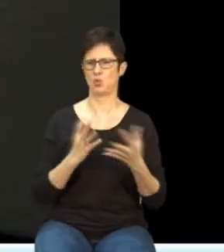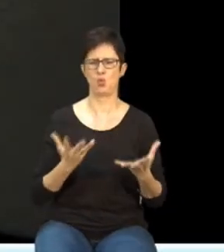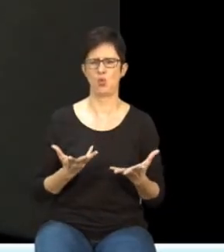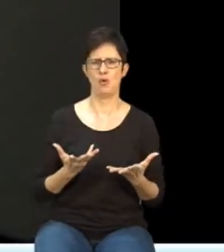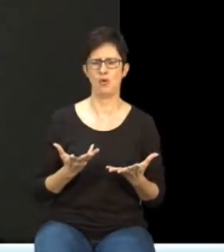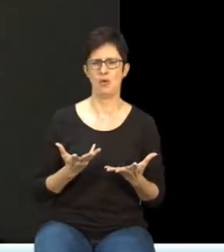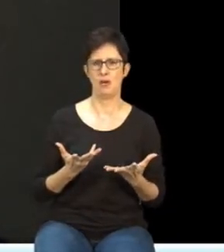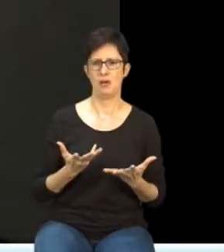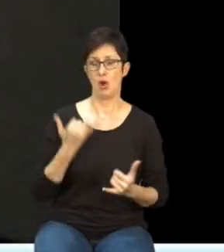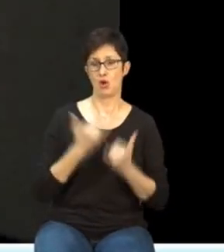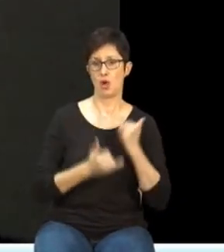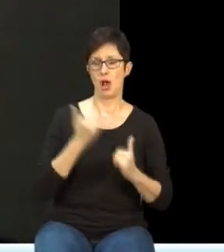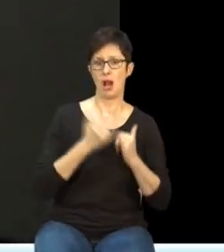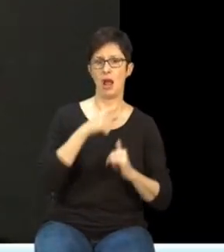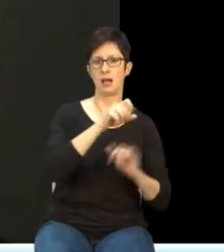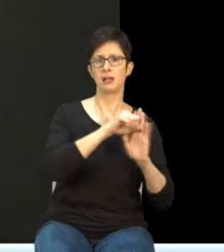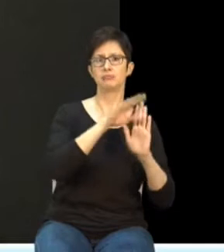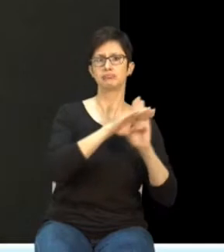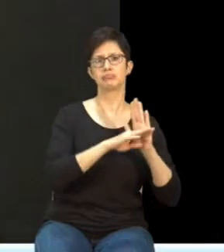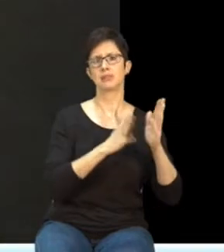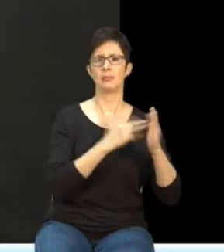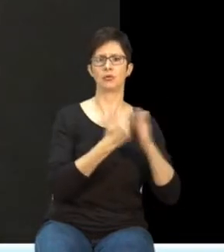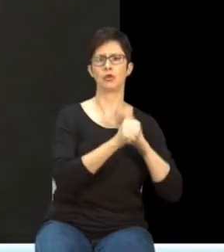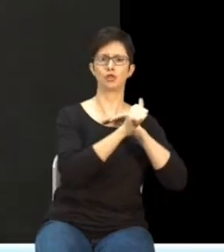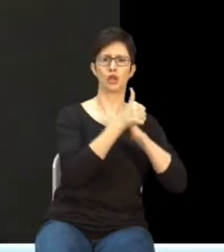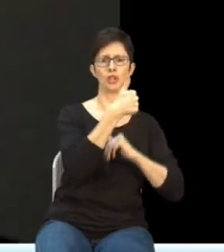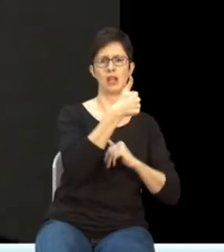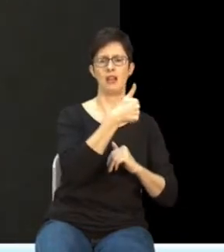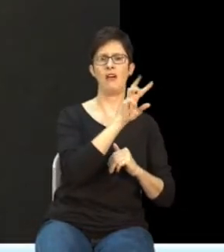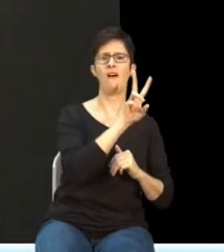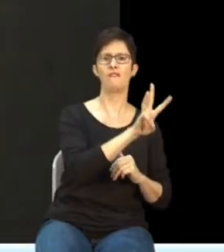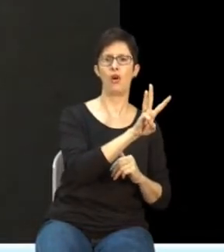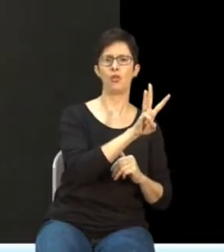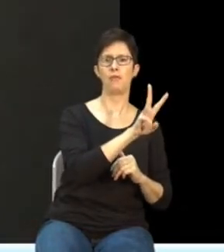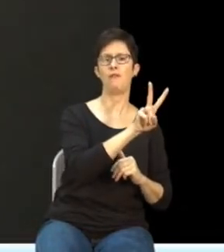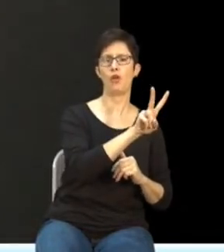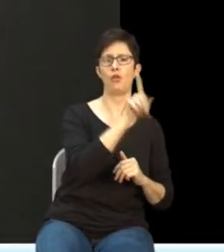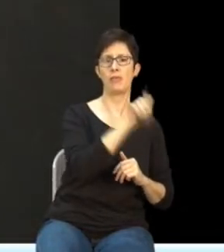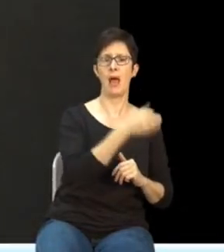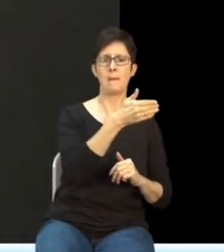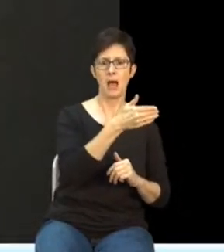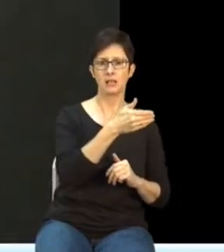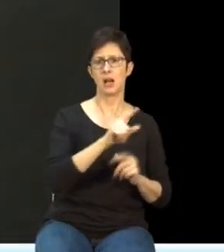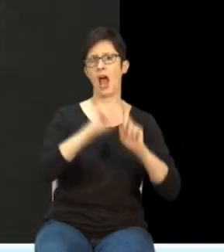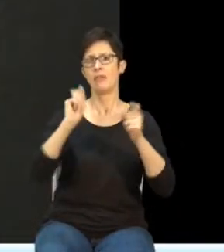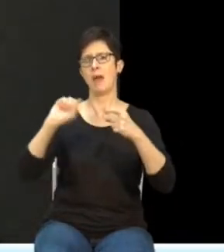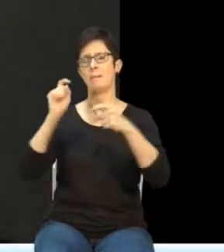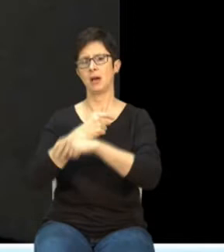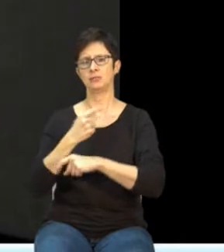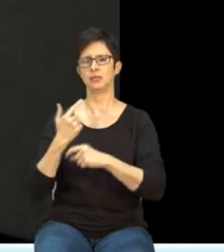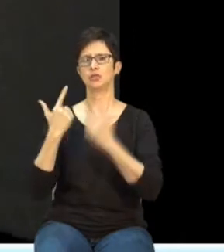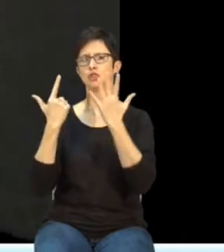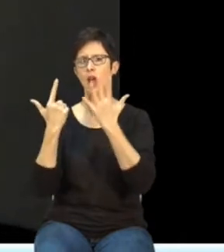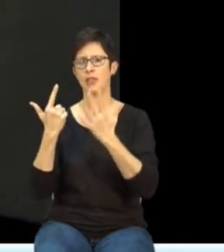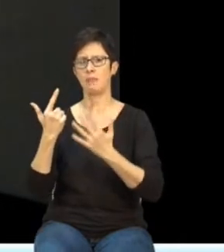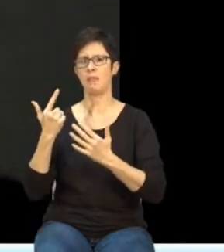jeżeli tam jest dopuszczalne 61 woltów na metr powiedzmy w jednym kraju A7 voltamed w